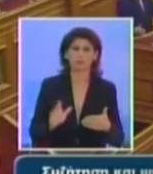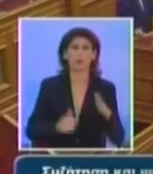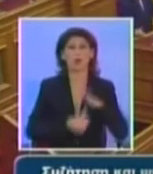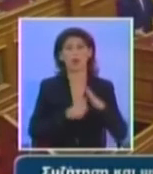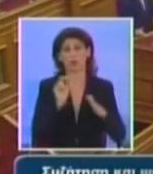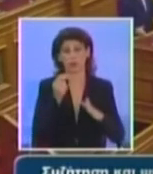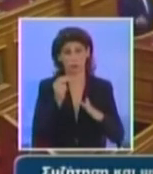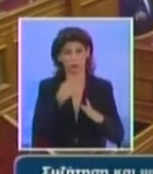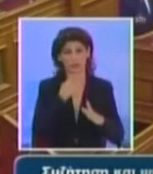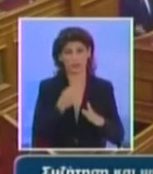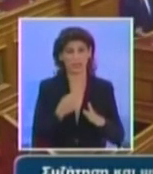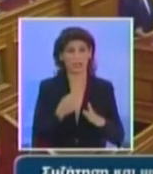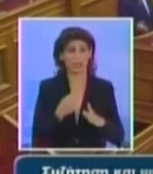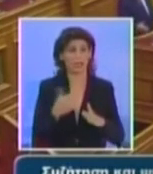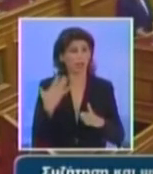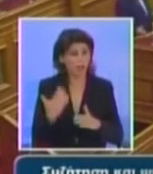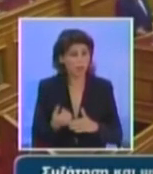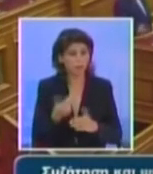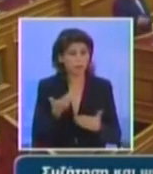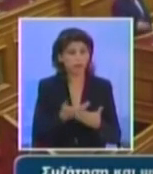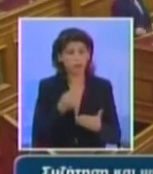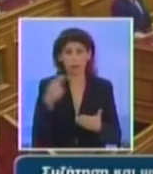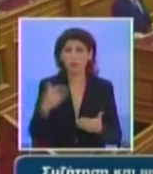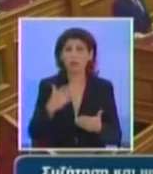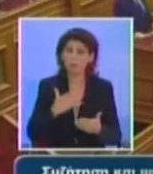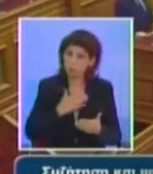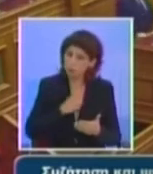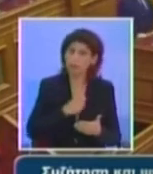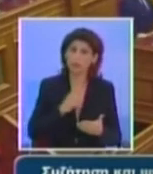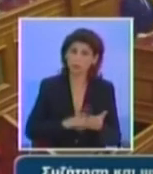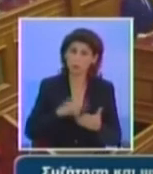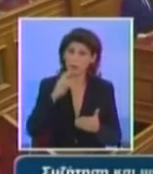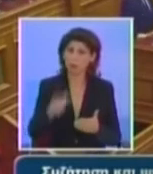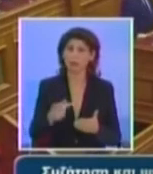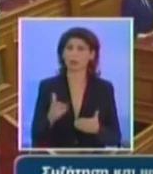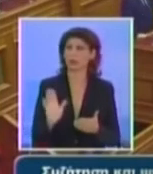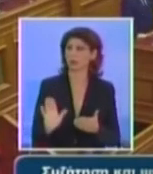οποία ο πρόεδρος του ΠΑΣΟΚ θεωρεί ότι πρέπει να απαντήσει. Διότι...